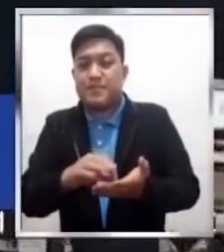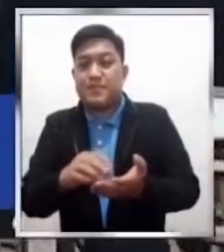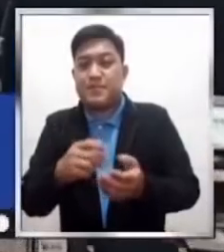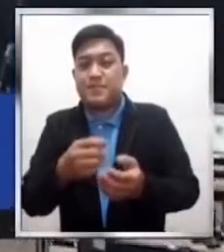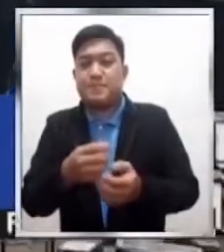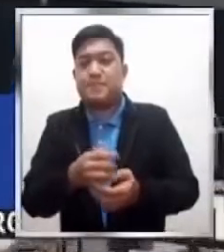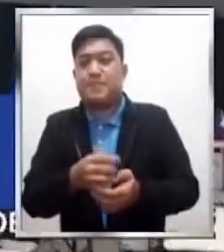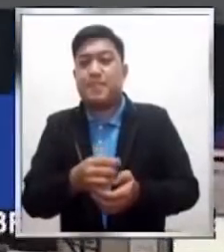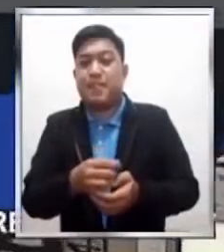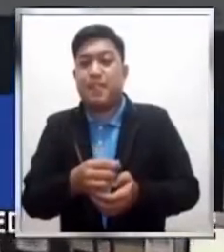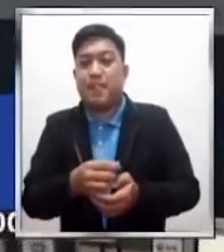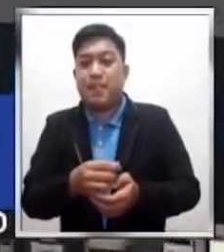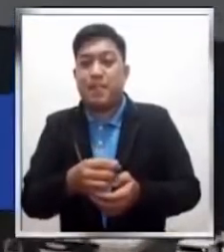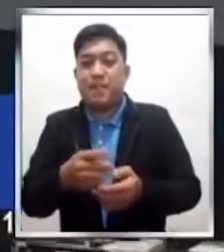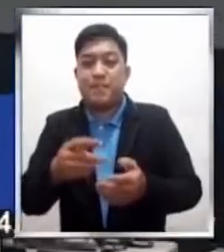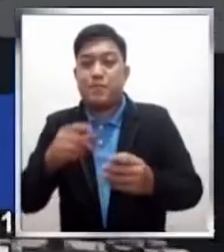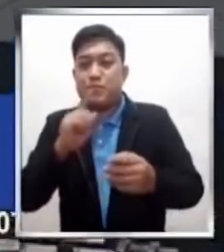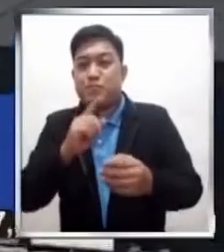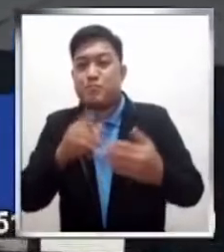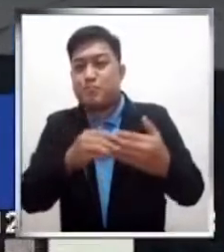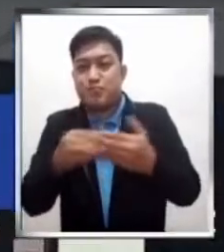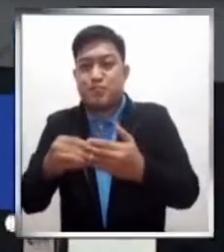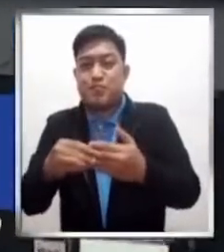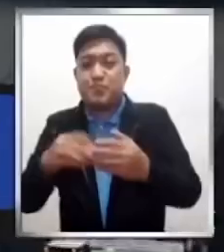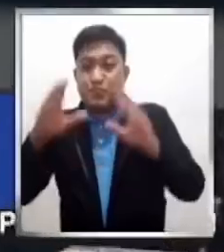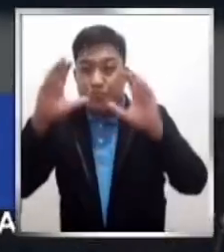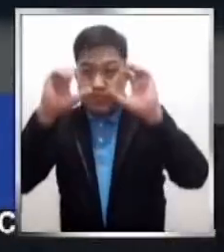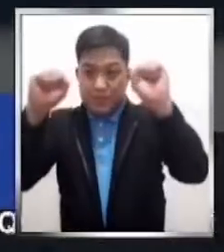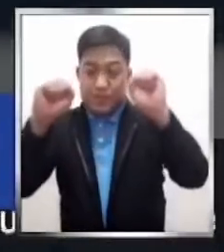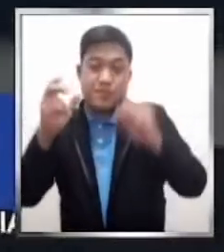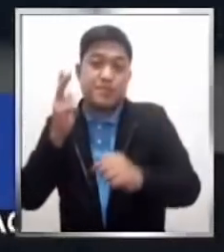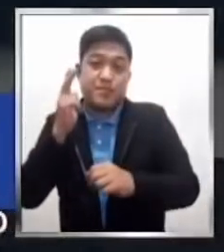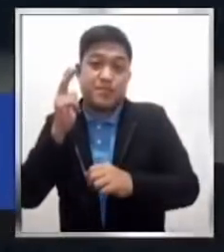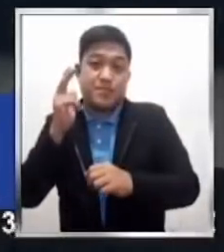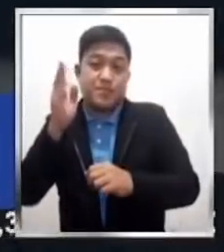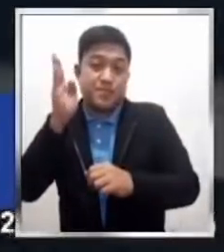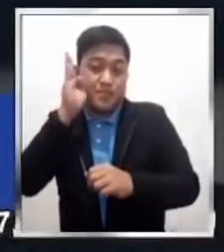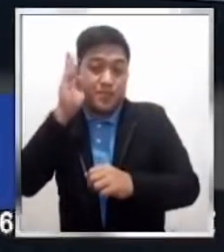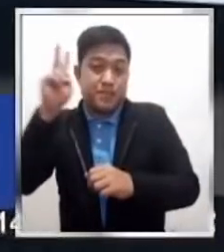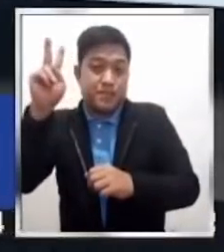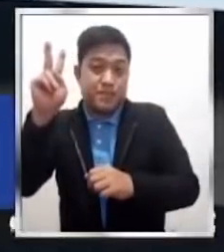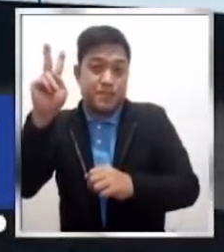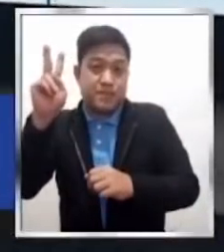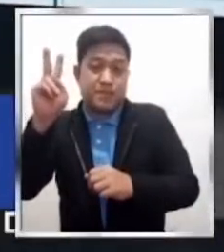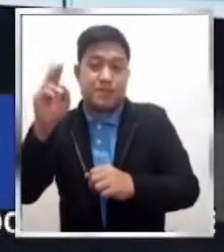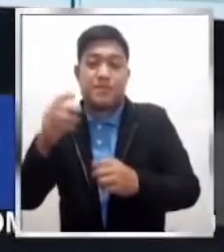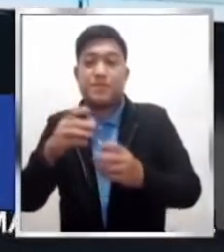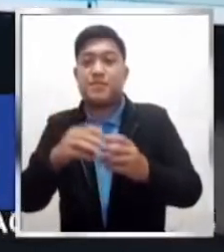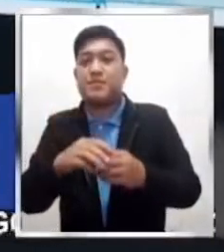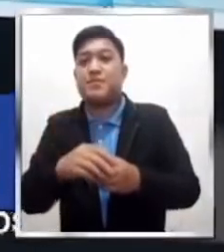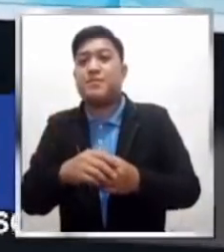si presidential race si Bongbong Marcos na may botong